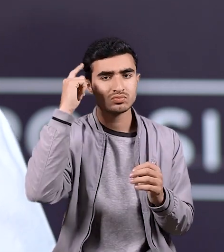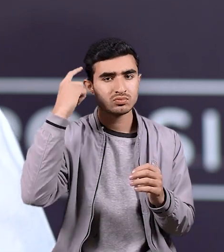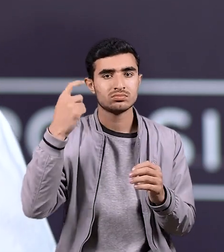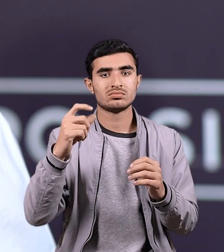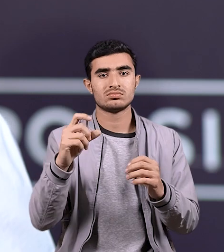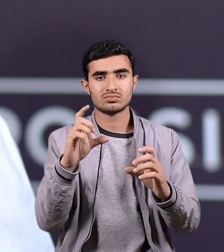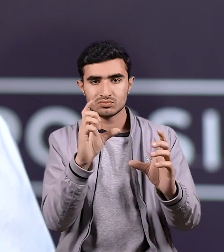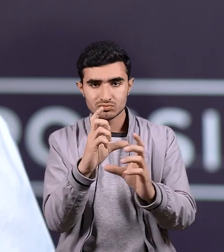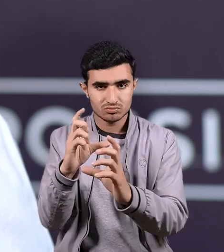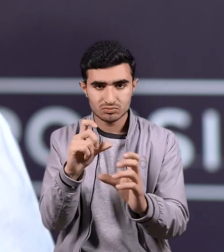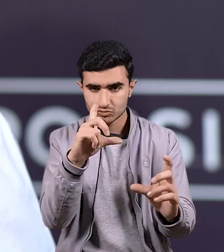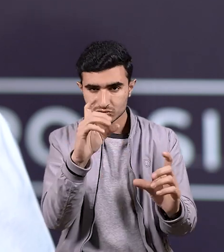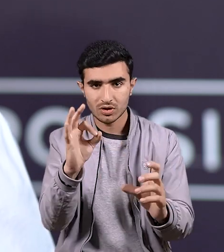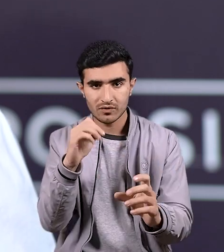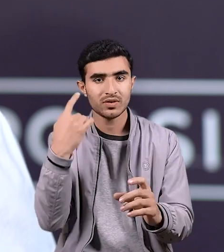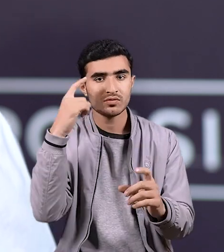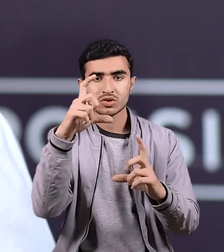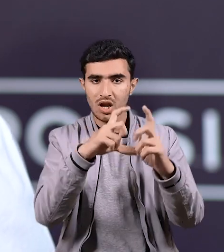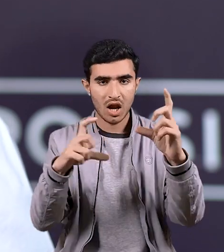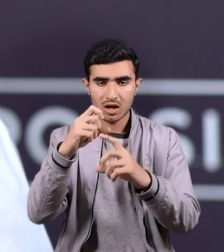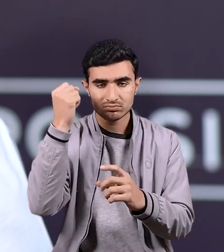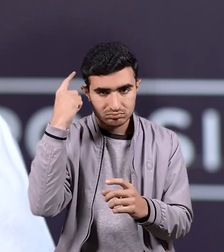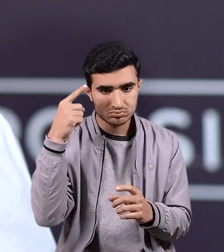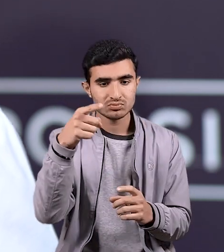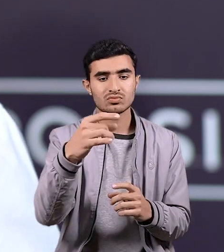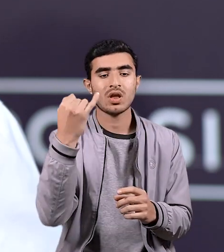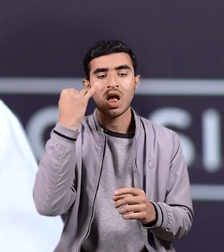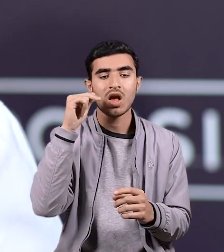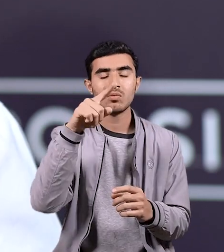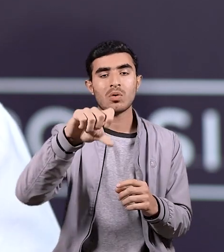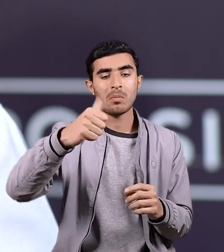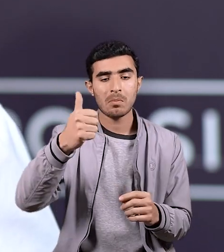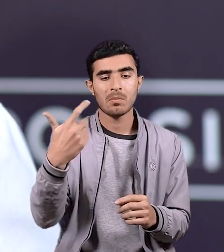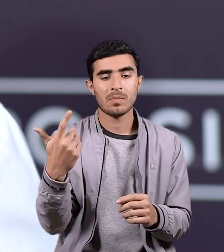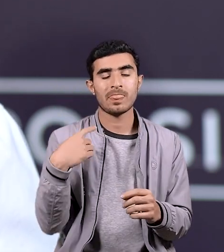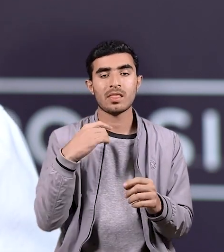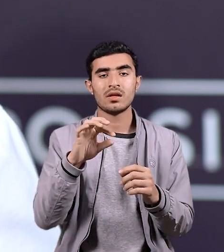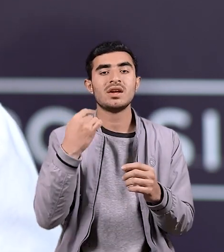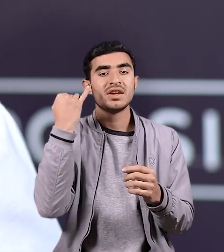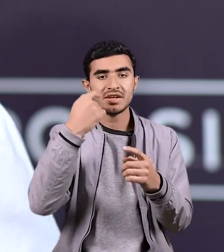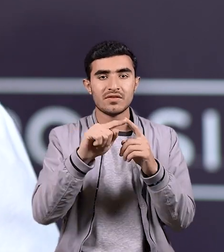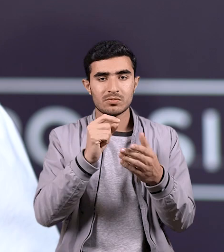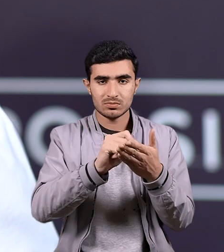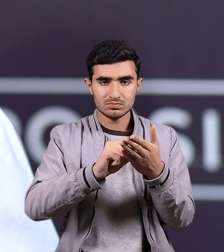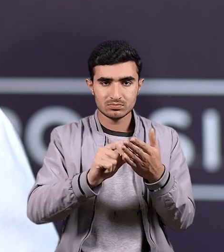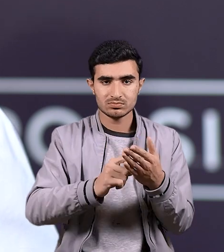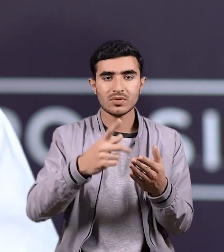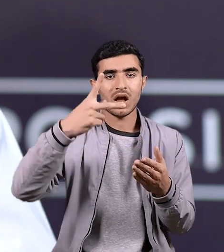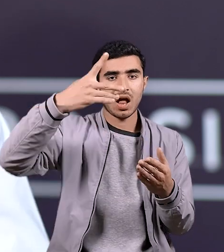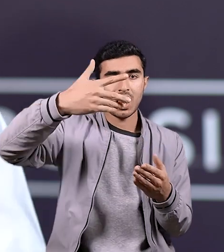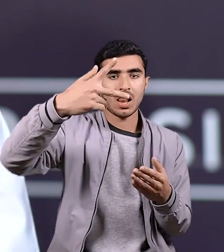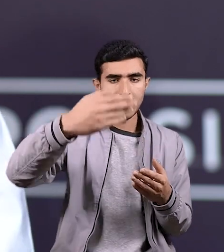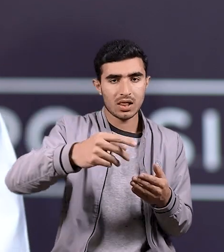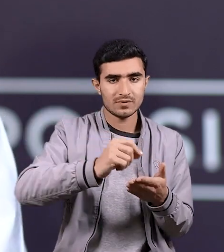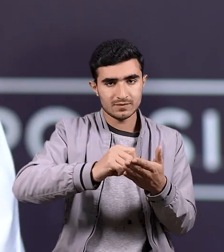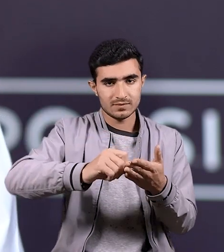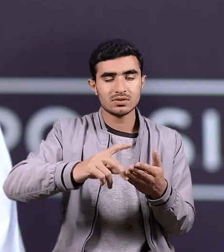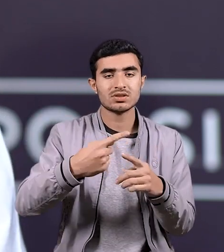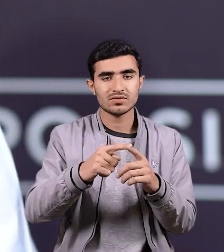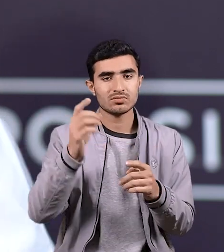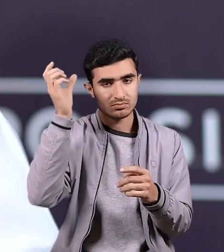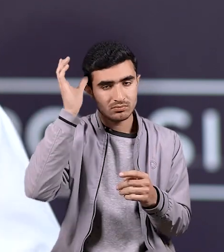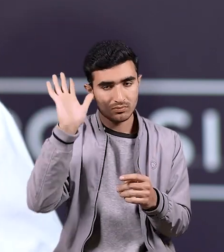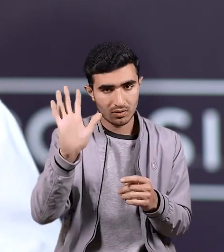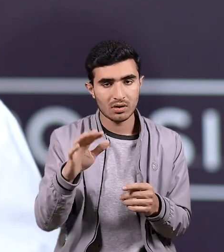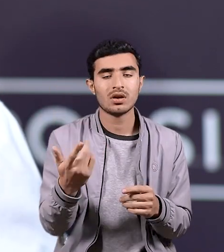में, एनिमेशंस बनाने में अच्छे हैं, ट्रांसलेशन करने में अच्छे हैं। आप किसी भी स्किल, और अगर नहीं अच्छे हैं और आप सीखना चाहते हैं तो आप इन ऑनलाइन कोर्सेज से पहले सीख